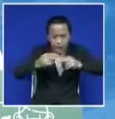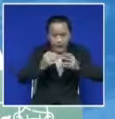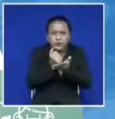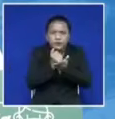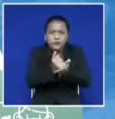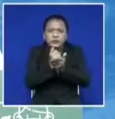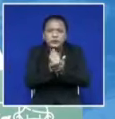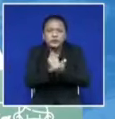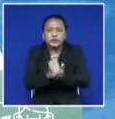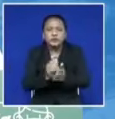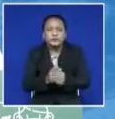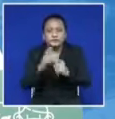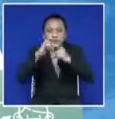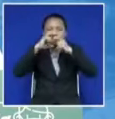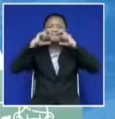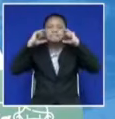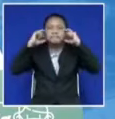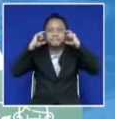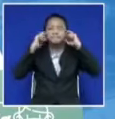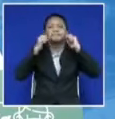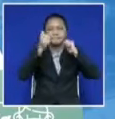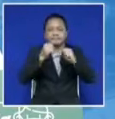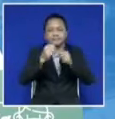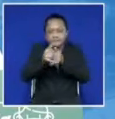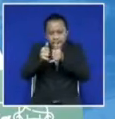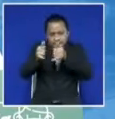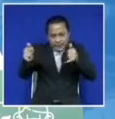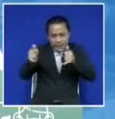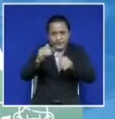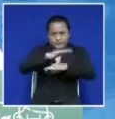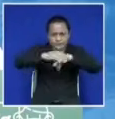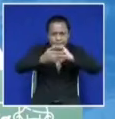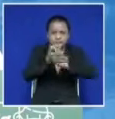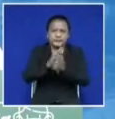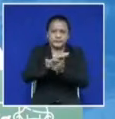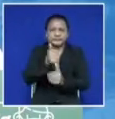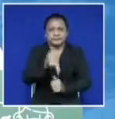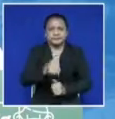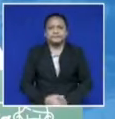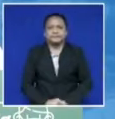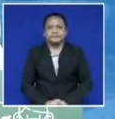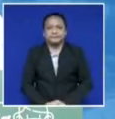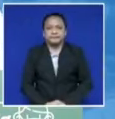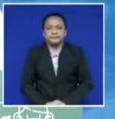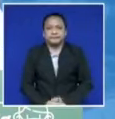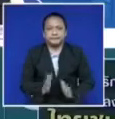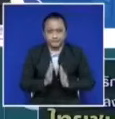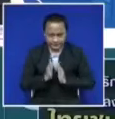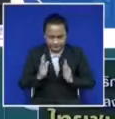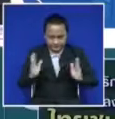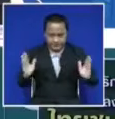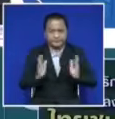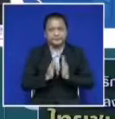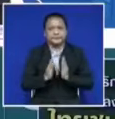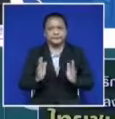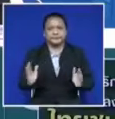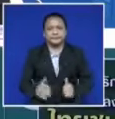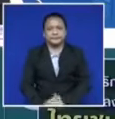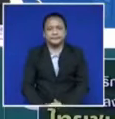ของการใส่หน้ากากนะครับรักษาระยะห่างแล้วก็ล้างมือครับขอบคุณมากครับ